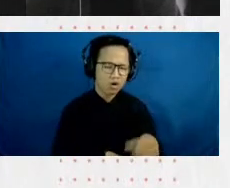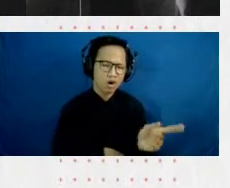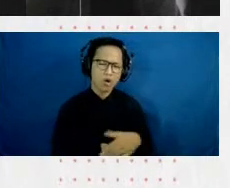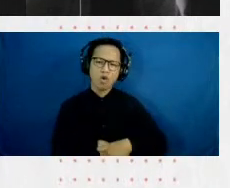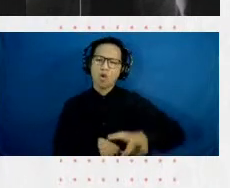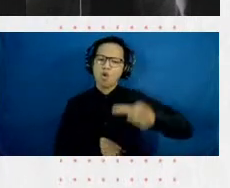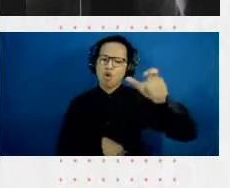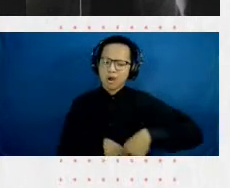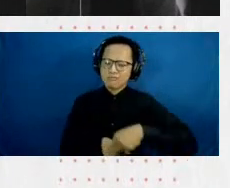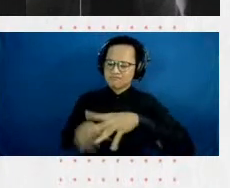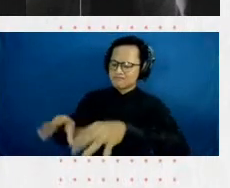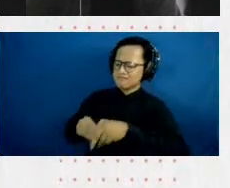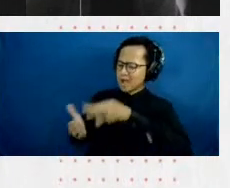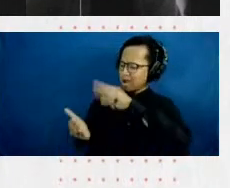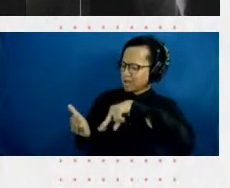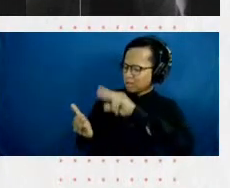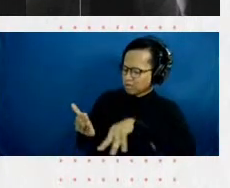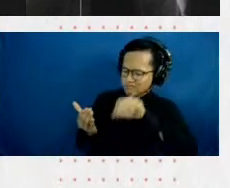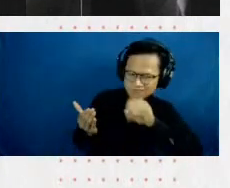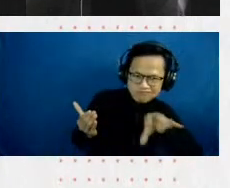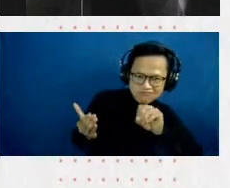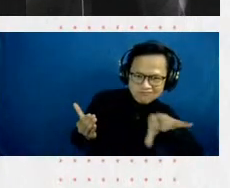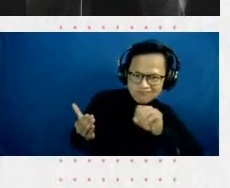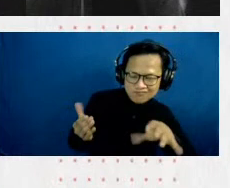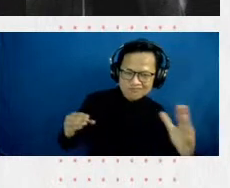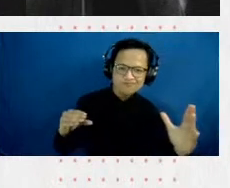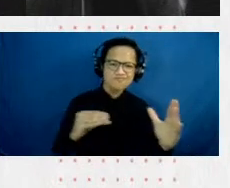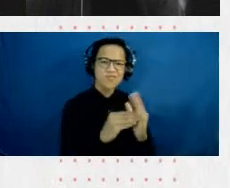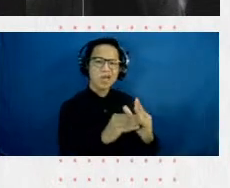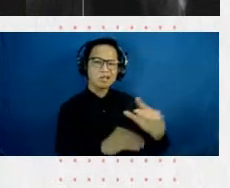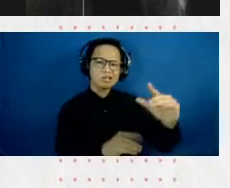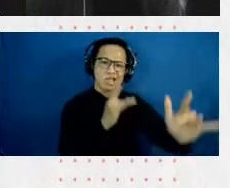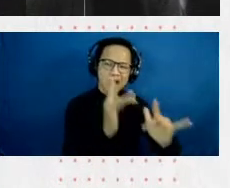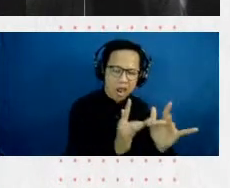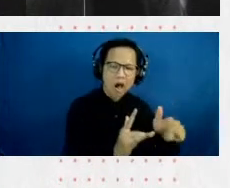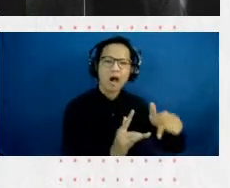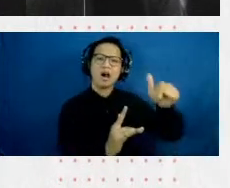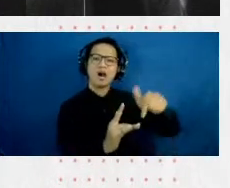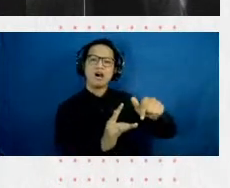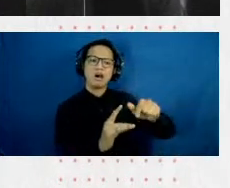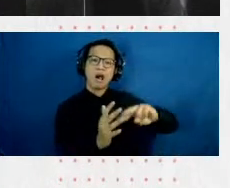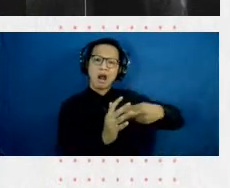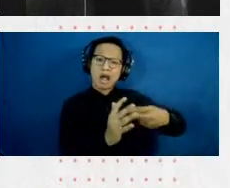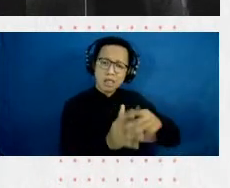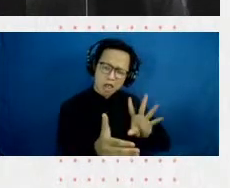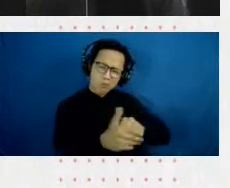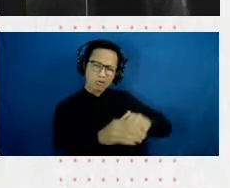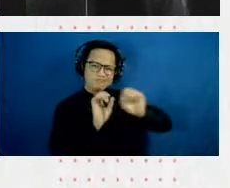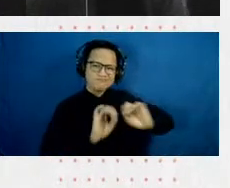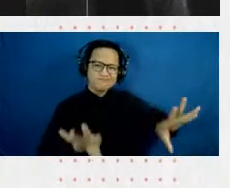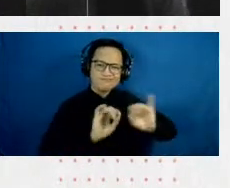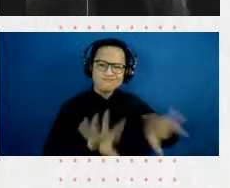marketing cost yang kita kurangi untuk kita keluarkan daripada kita harus bayar, mohon maaf, iklan billboard atau cetak segala macam